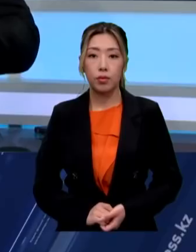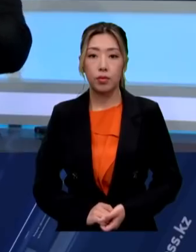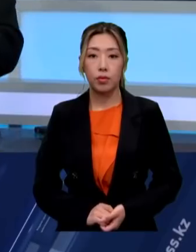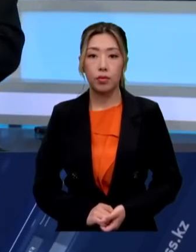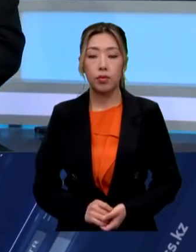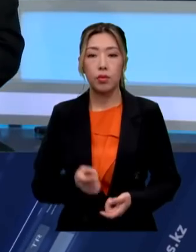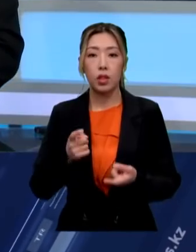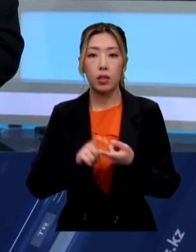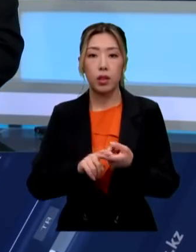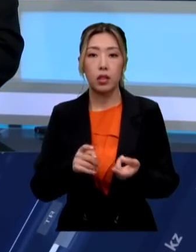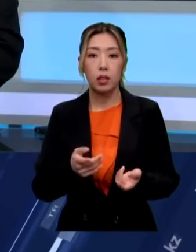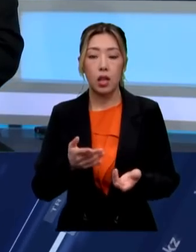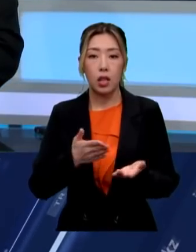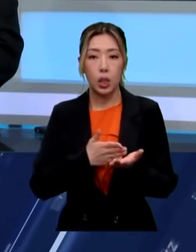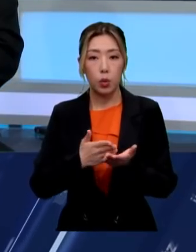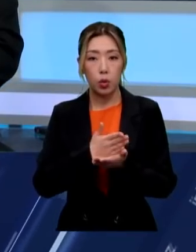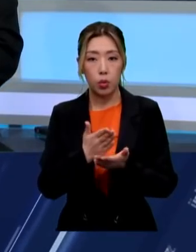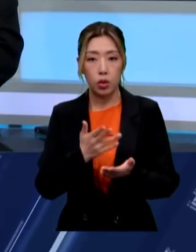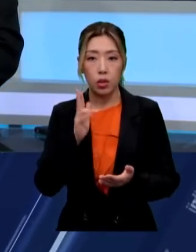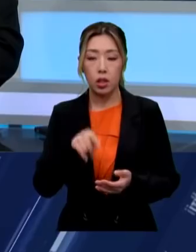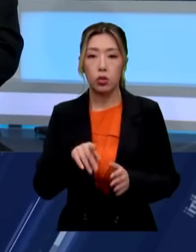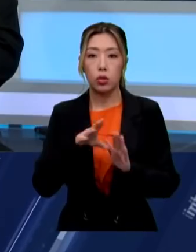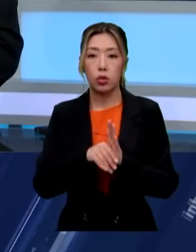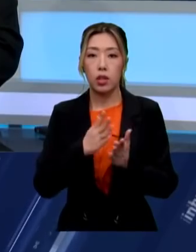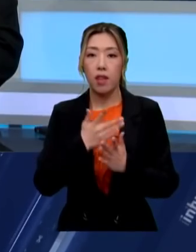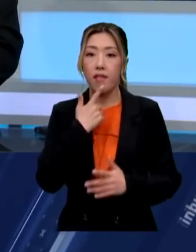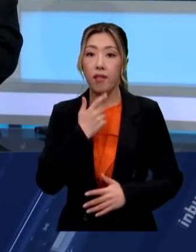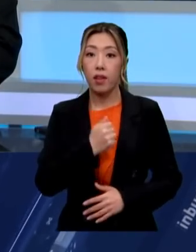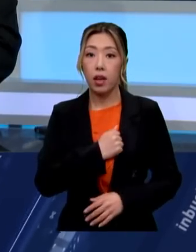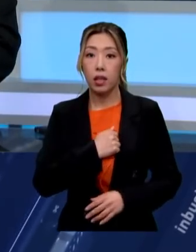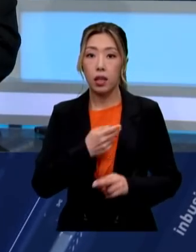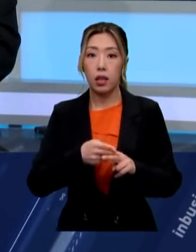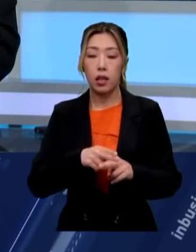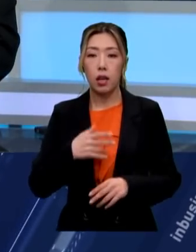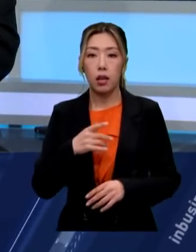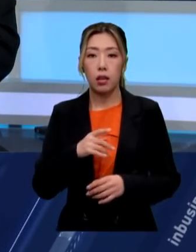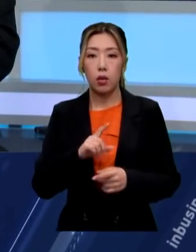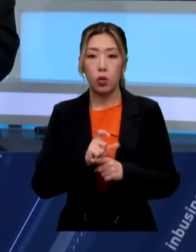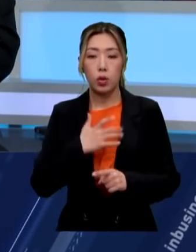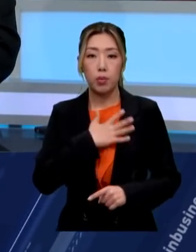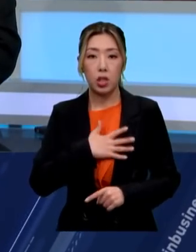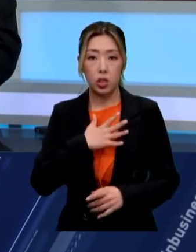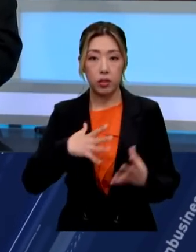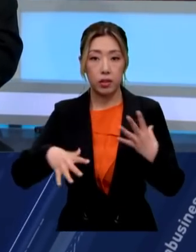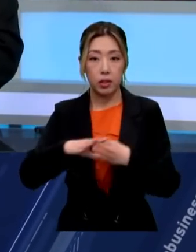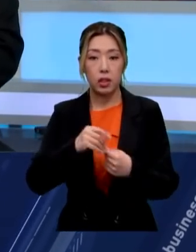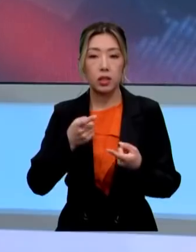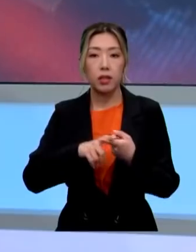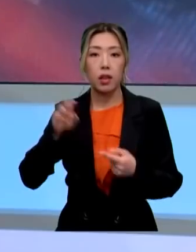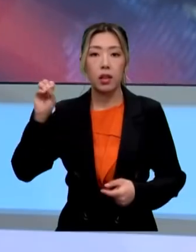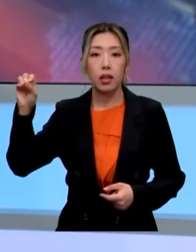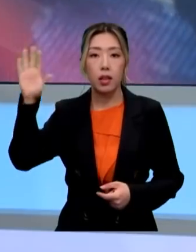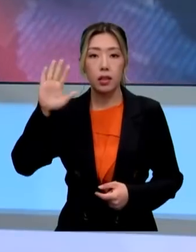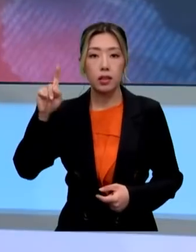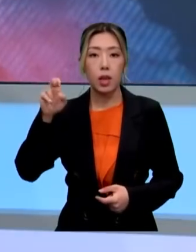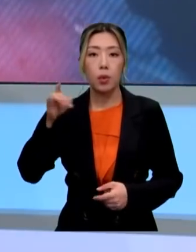надо сказать, не только дипломатическая, местами даже около военная. И ты права, главная интрига все еще сохраняется. Как же отреагирует Запад? Об этом